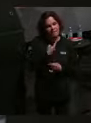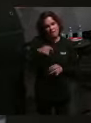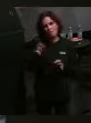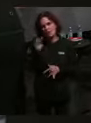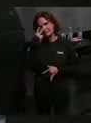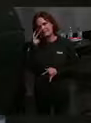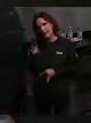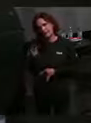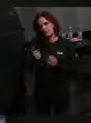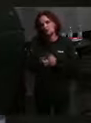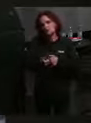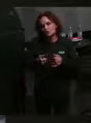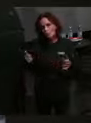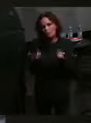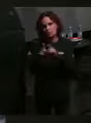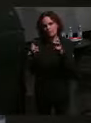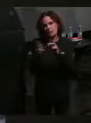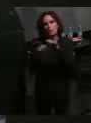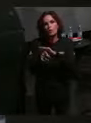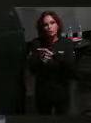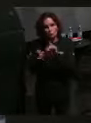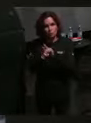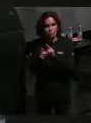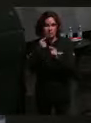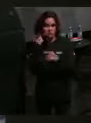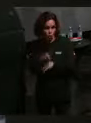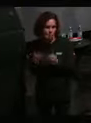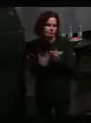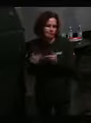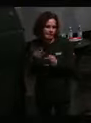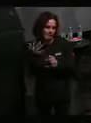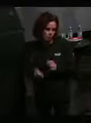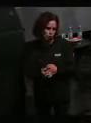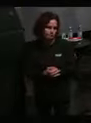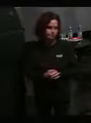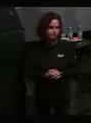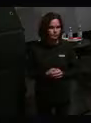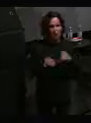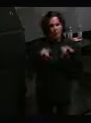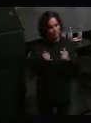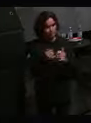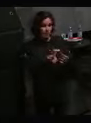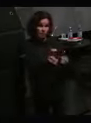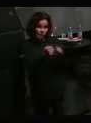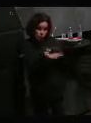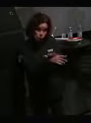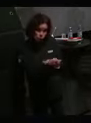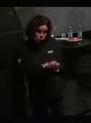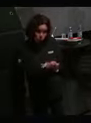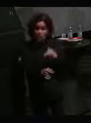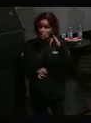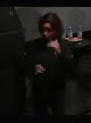store kraftunderskuddet som det har vært snakk om de neste 5 år. Ja. La oss bare, et kraftunderskudd. Ja, hva